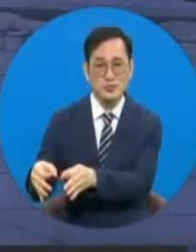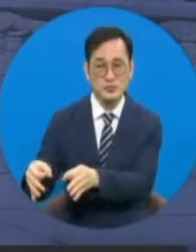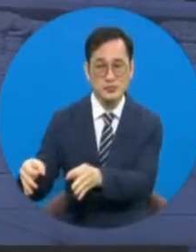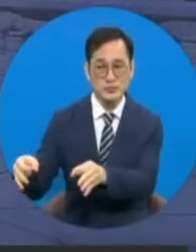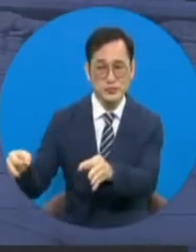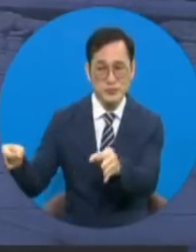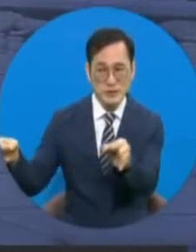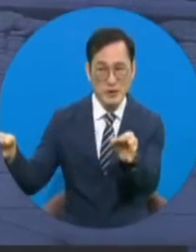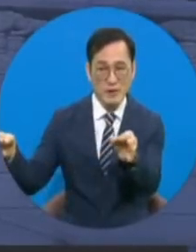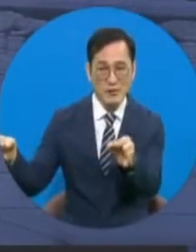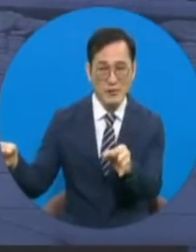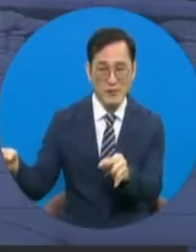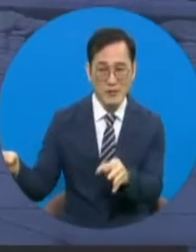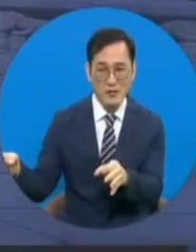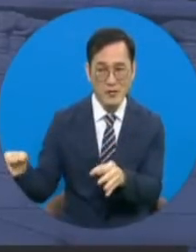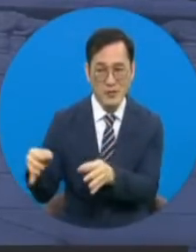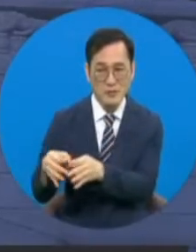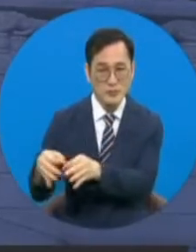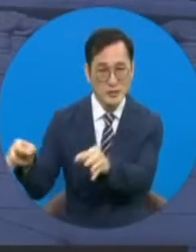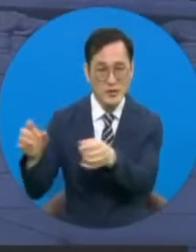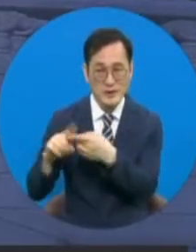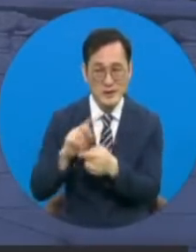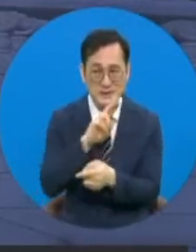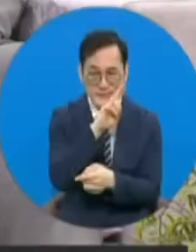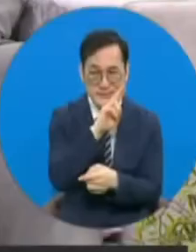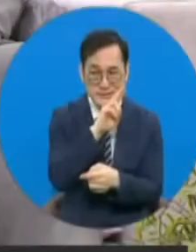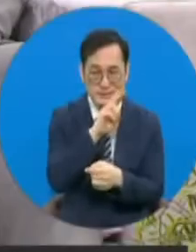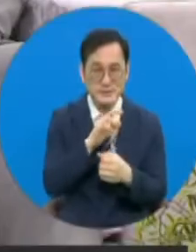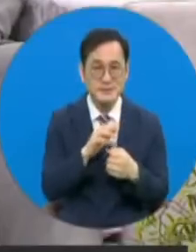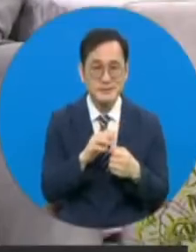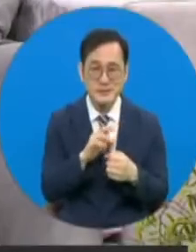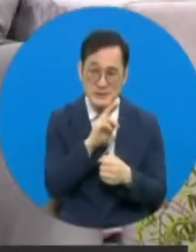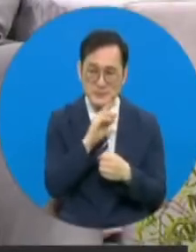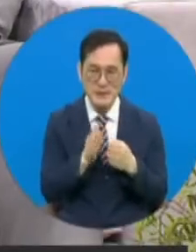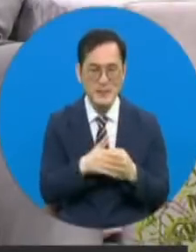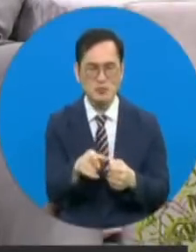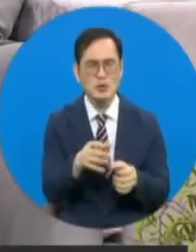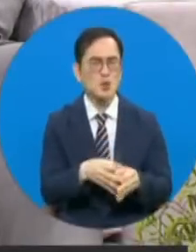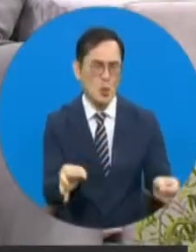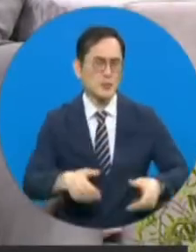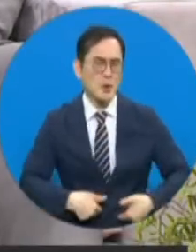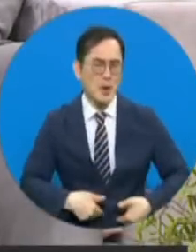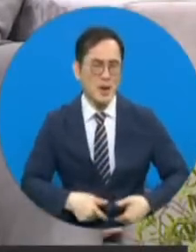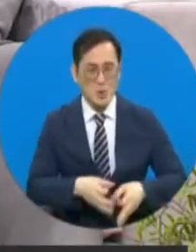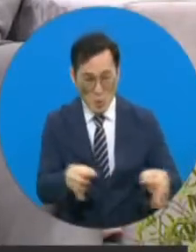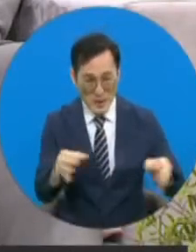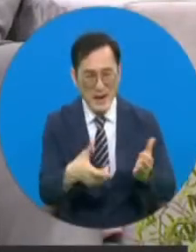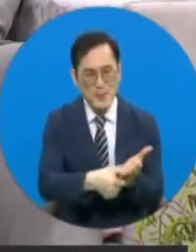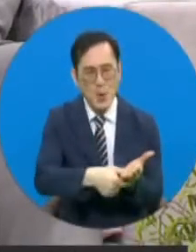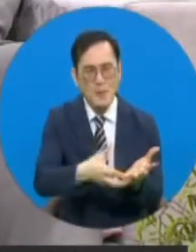본인들이 통화해서 했다라는 보도가 나왔잖아요 민주당 의원들이 어떻게